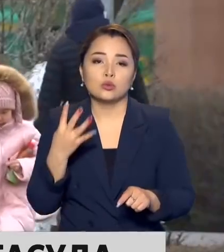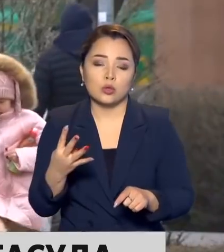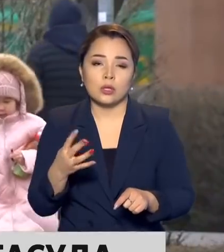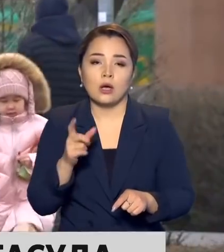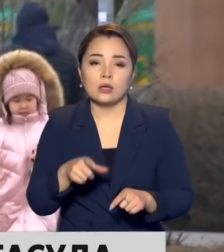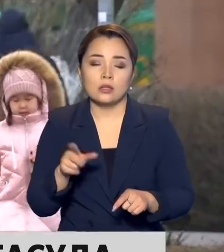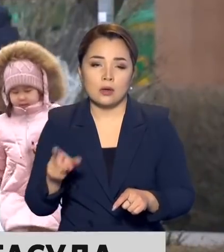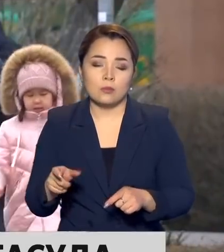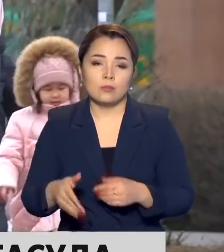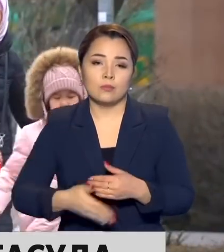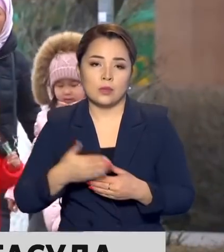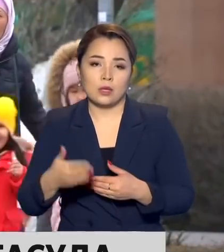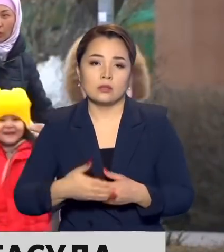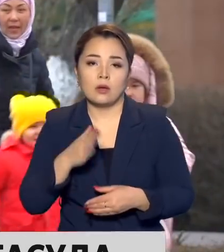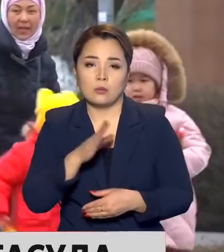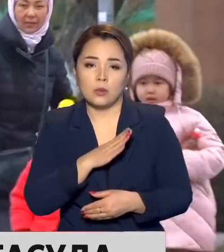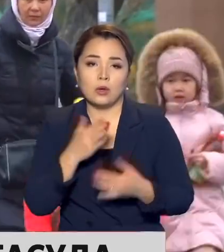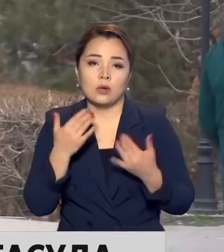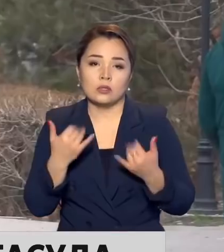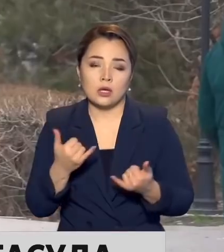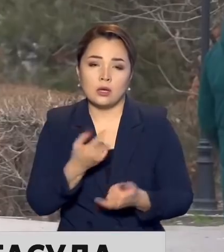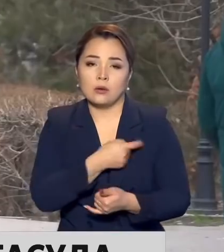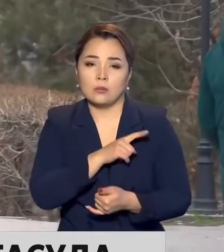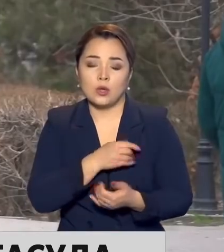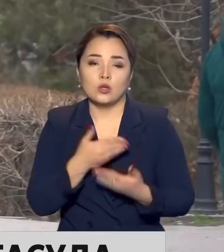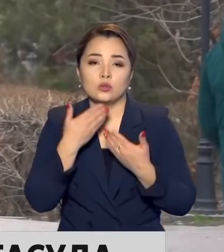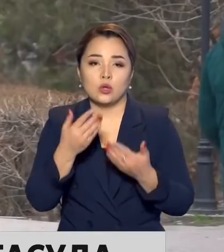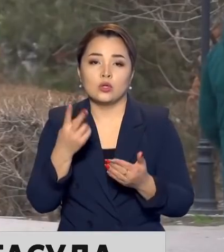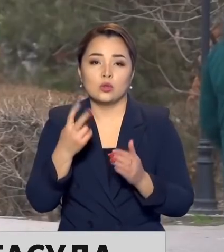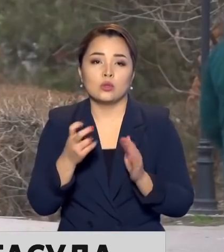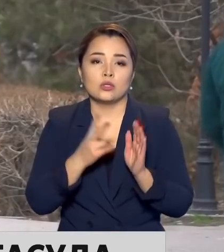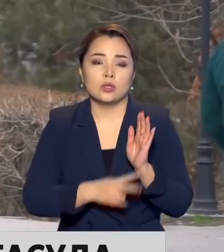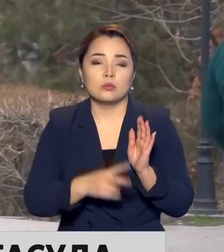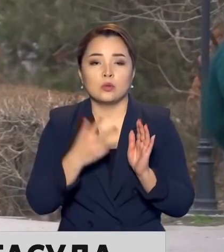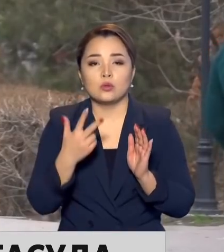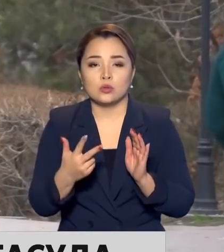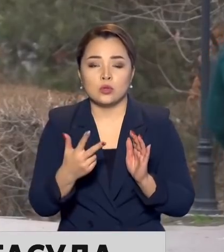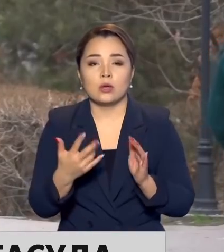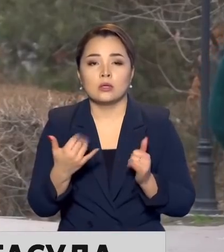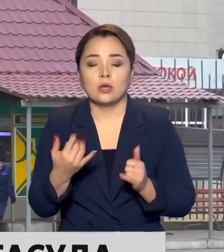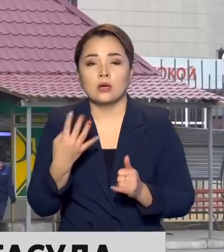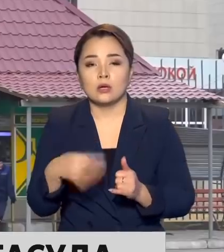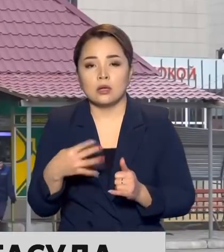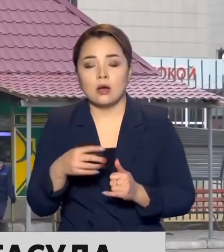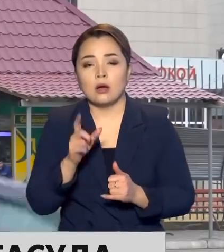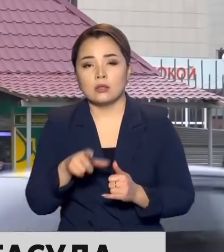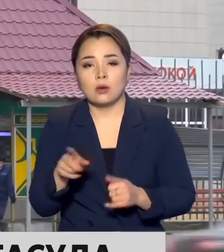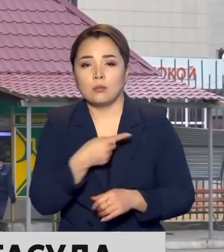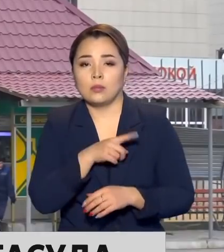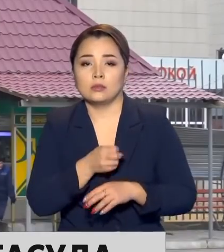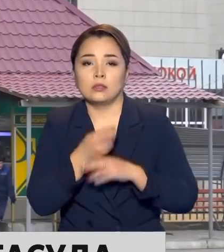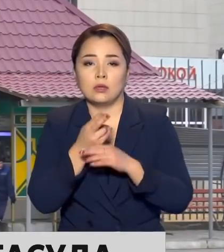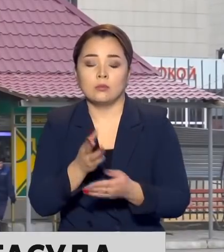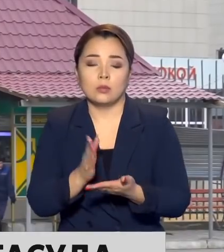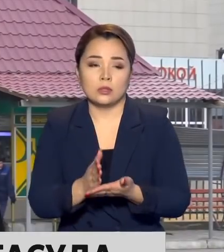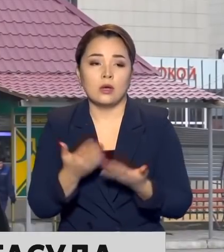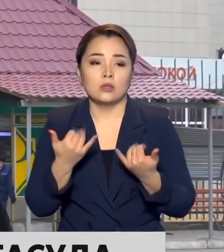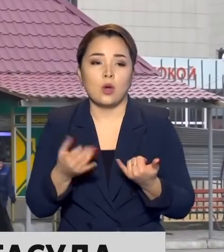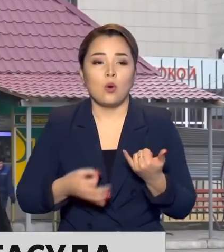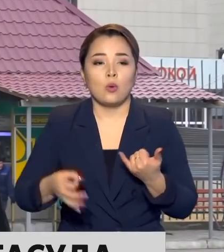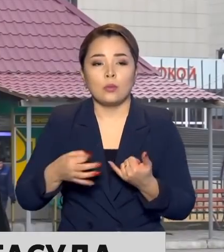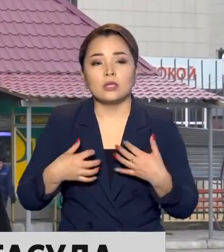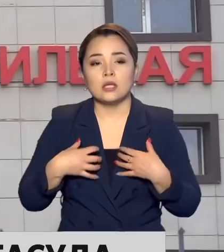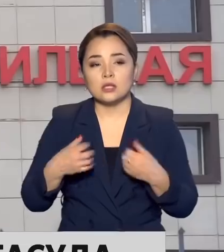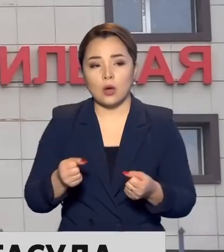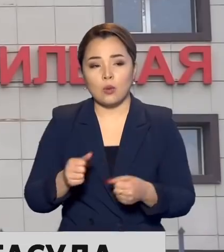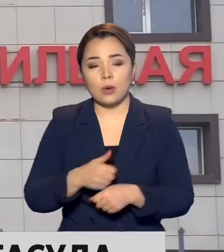әкімшілік жауапкершілікке тартылған. Дәрігерге жүгінген 273 адамның 40-ы қазір ауруханада жатыр. Қазір менің қасымда облыстық